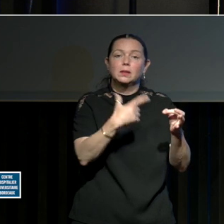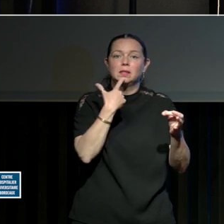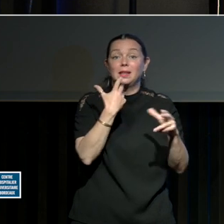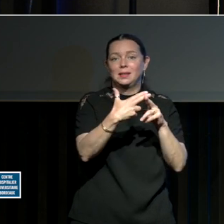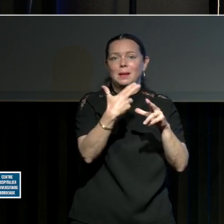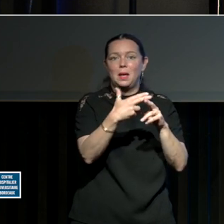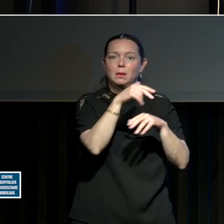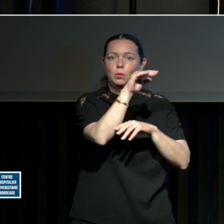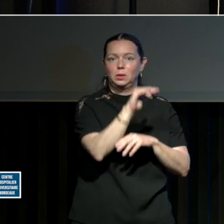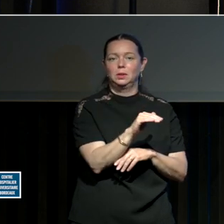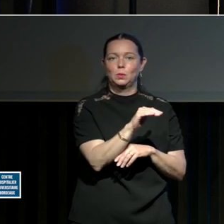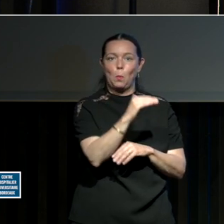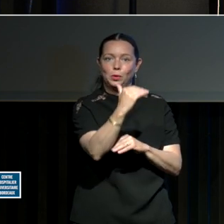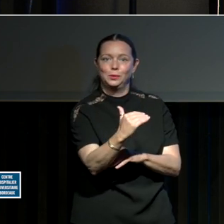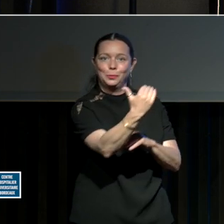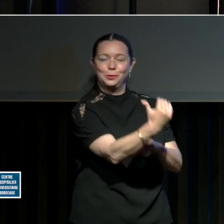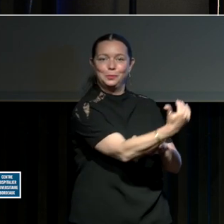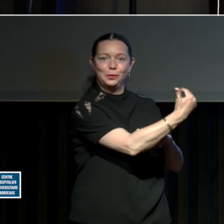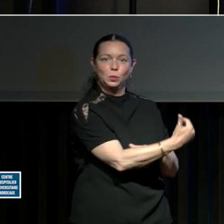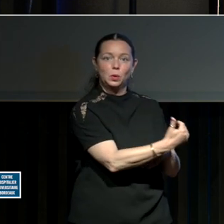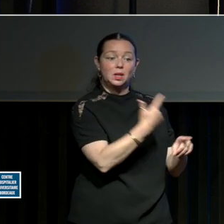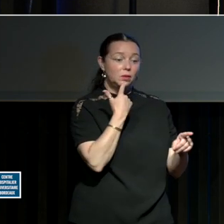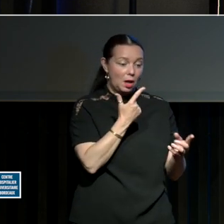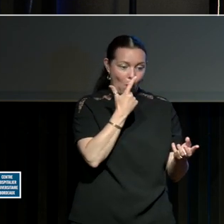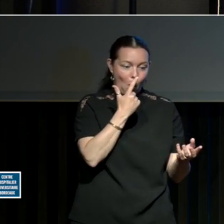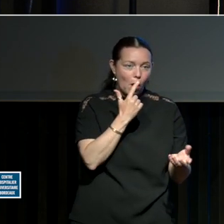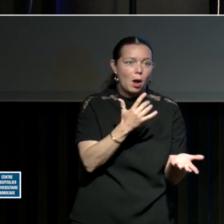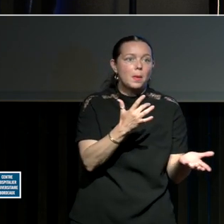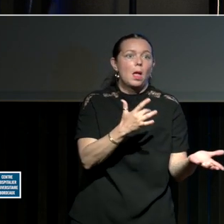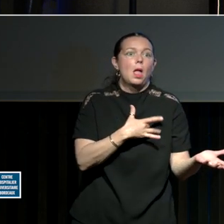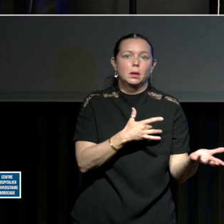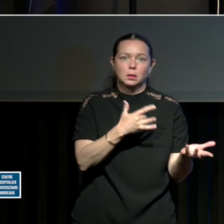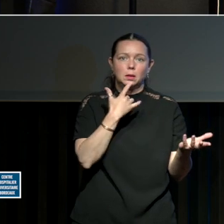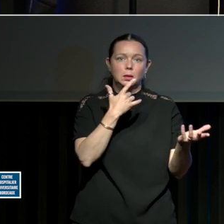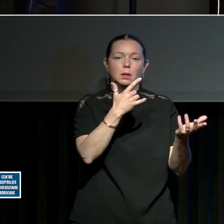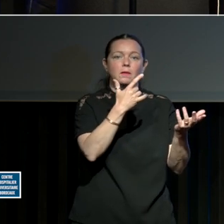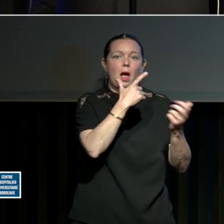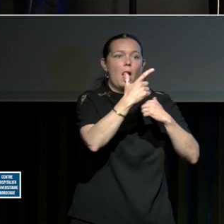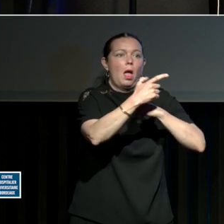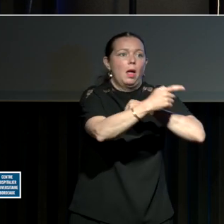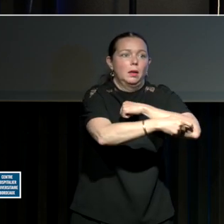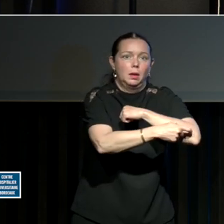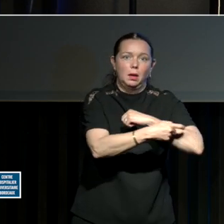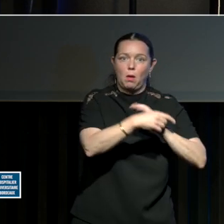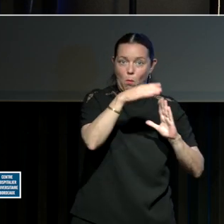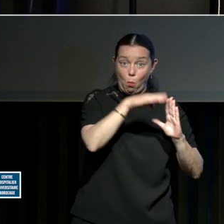ces rongeurs vont être moins sensibles et moins réceptifs aux propriétés addictives des drogues.